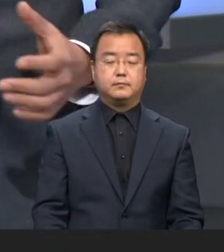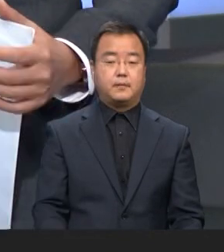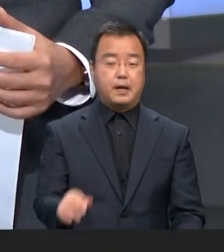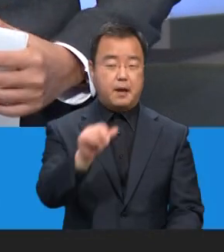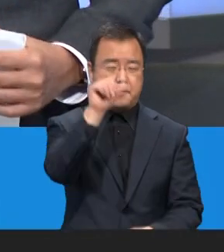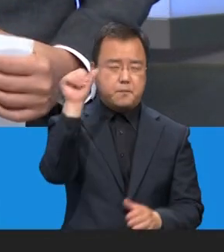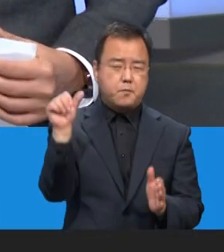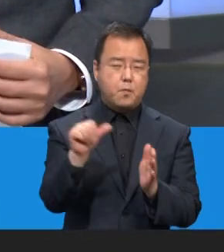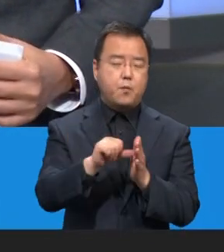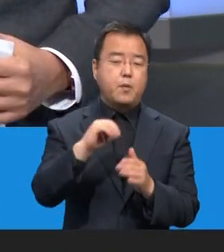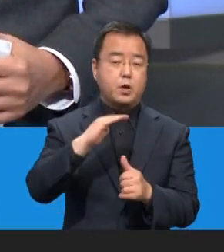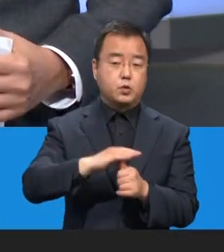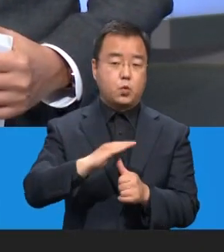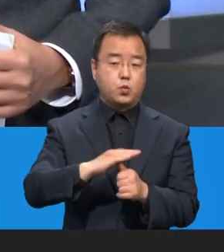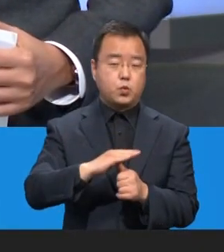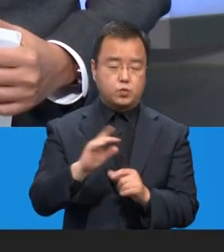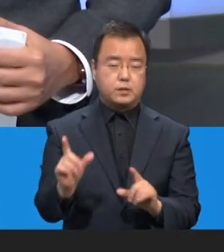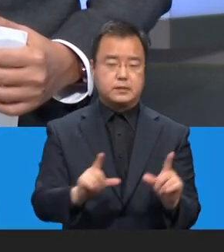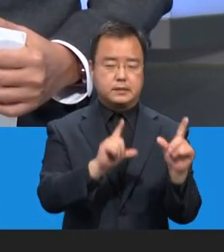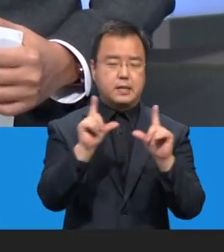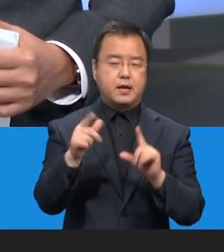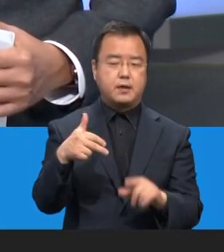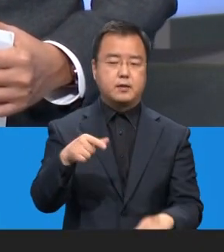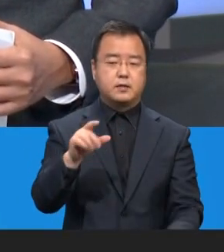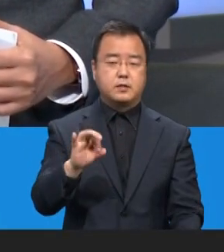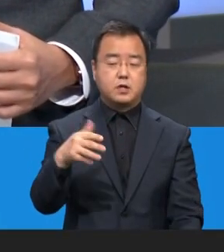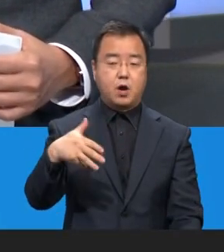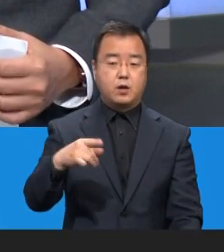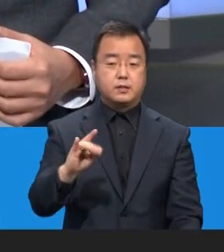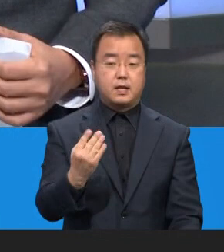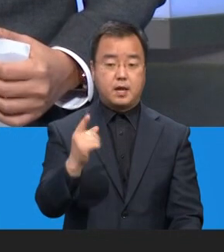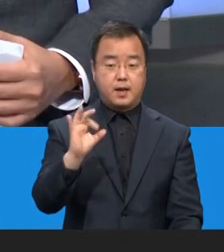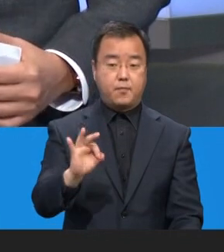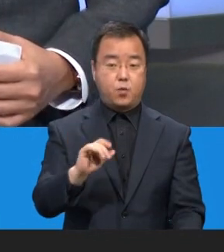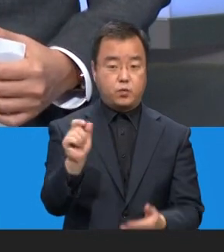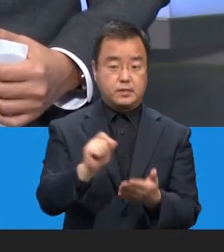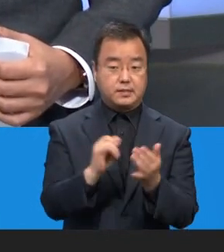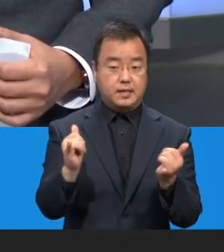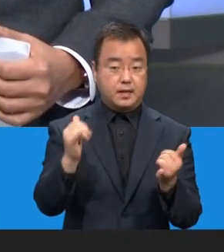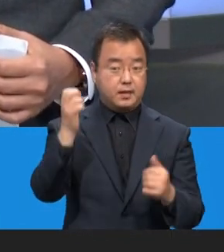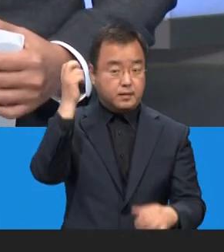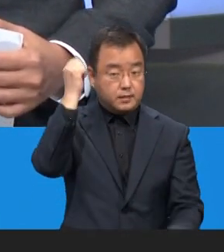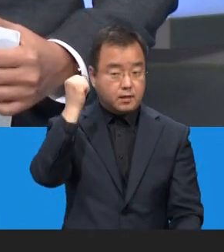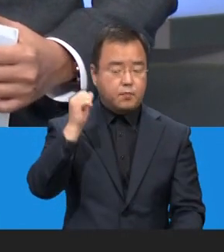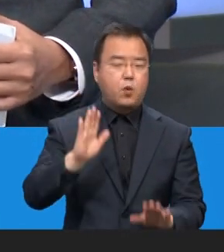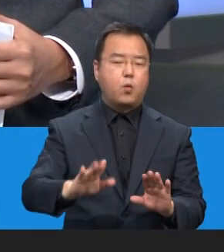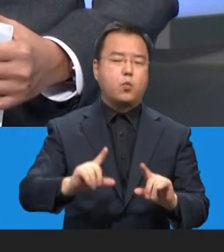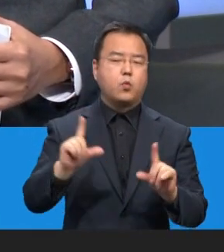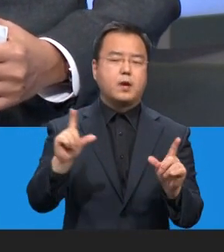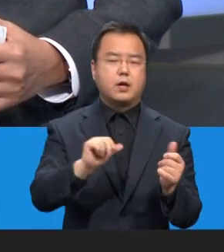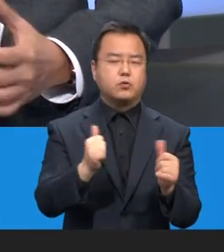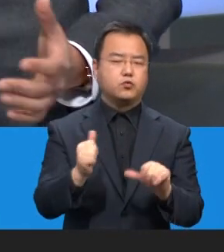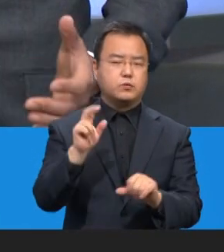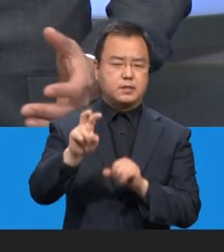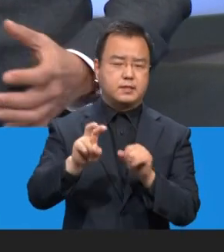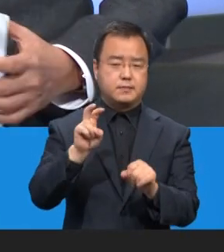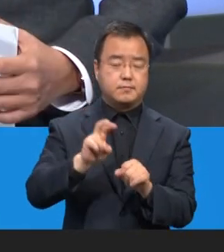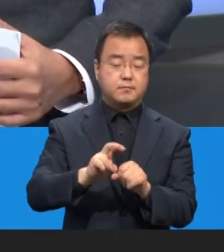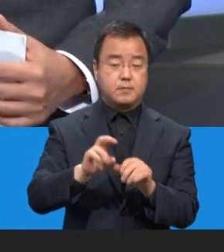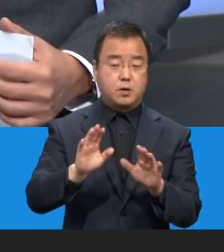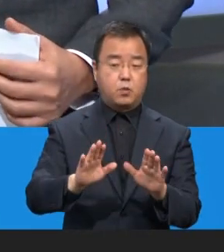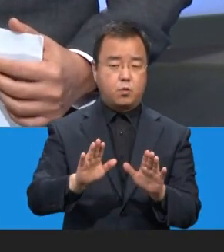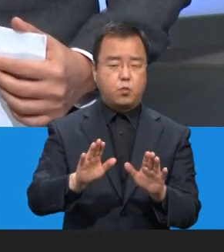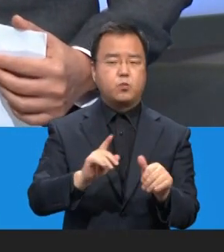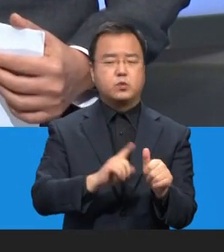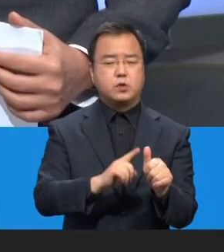평생 소년의 삶을 살다 간 정채봉 작가 기억하시죠? 올해가 그의 20주기인데요. 이 고인을